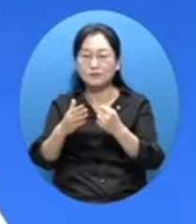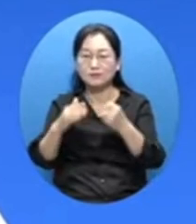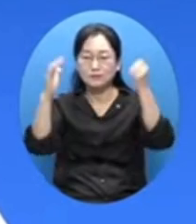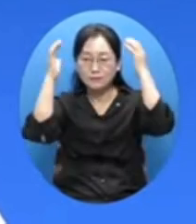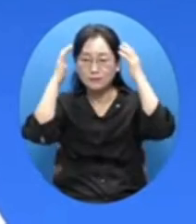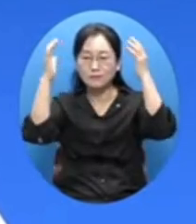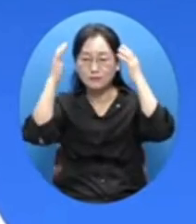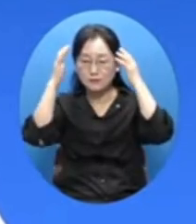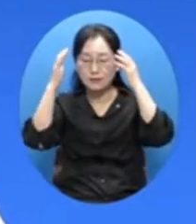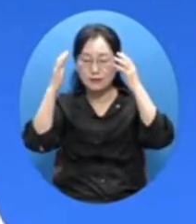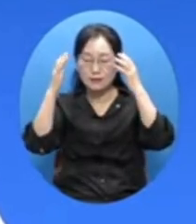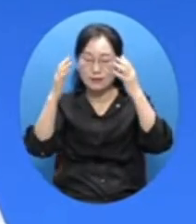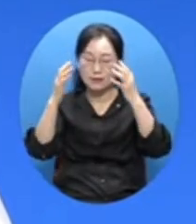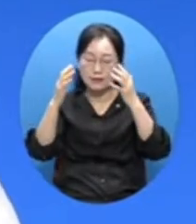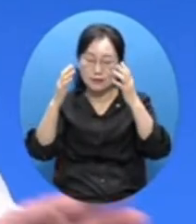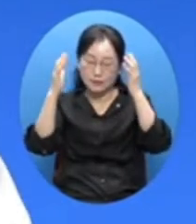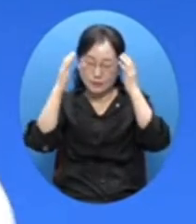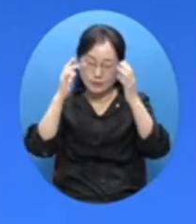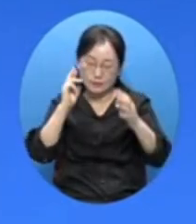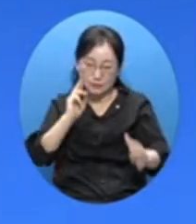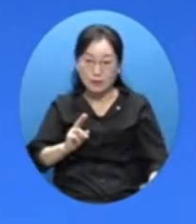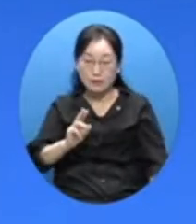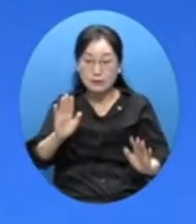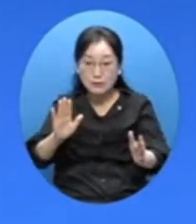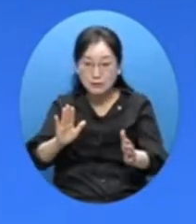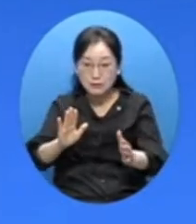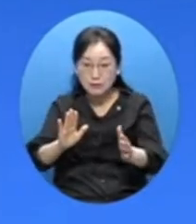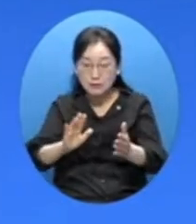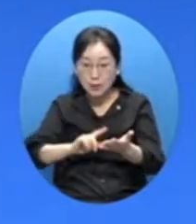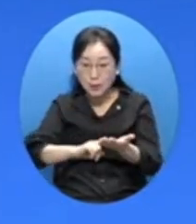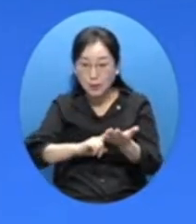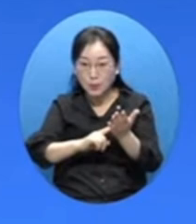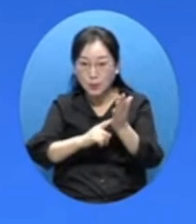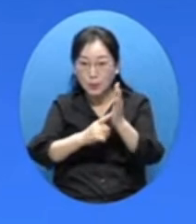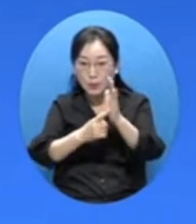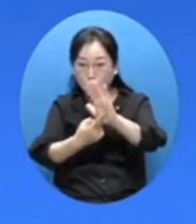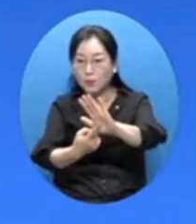고통과 몸살을 알아왔는데 이것이 이제 표면으로 나타난 것입니다.